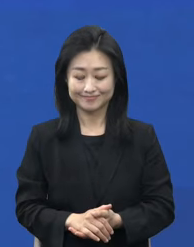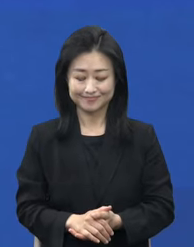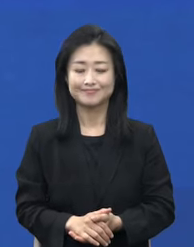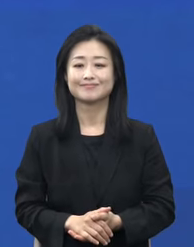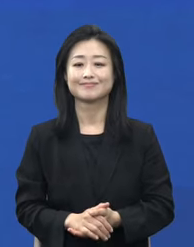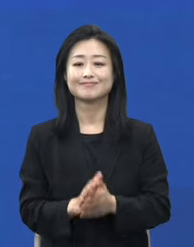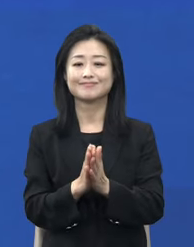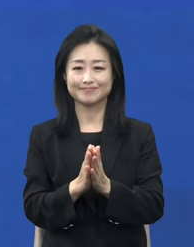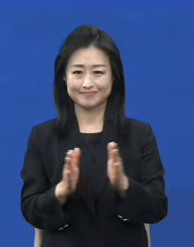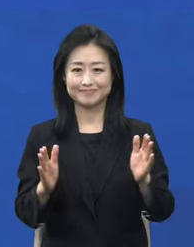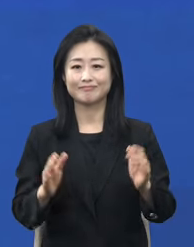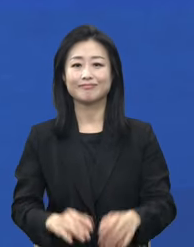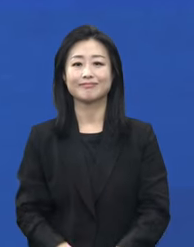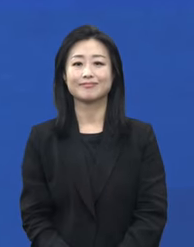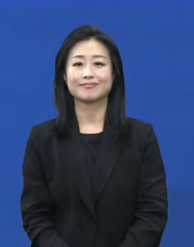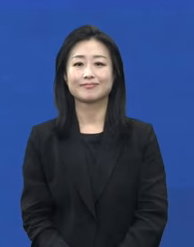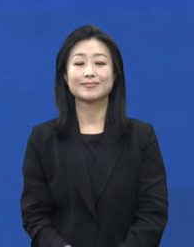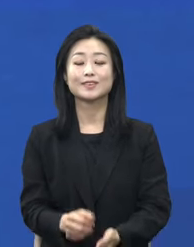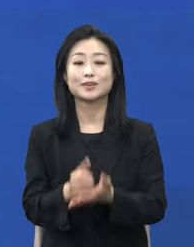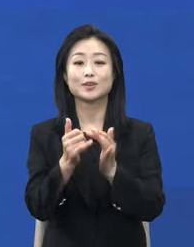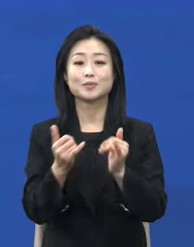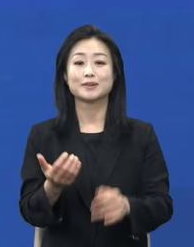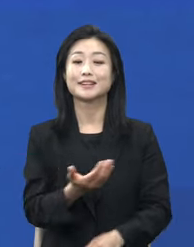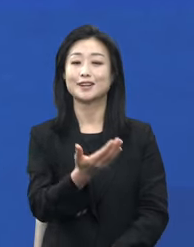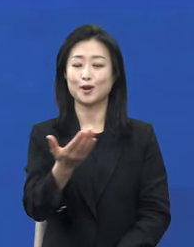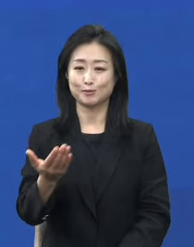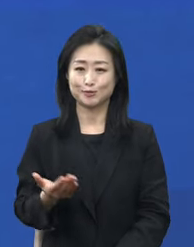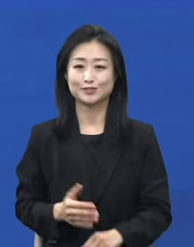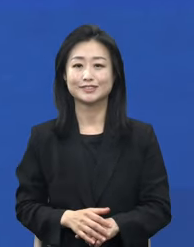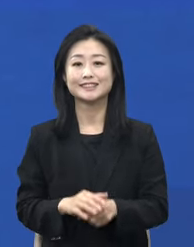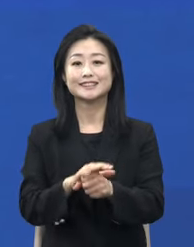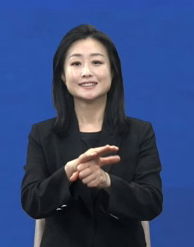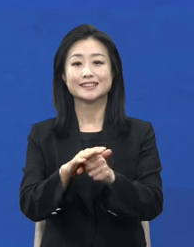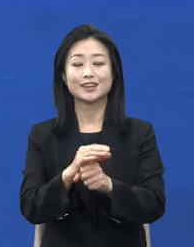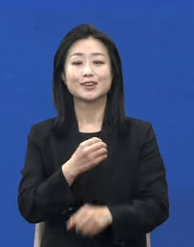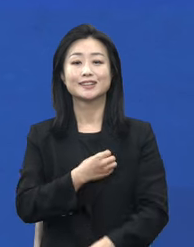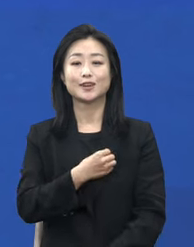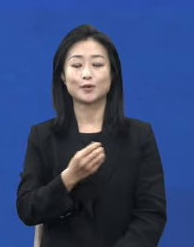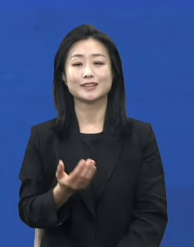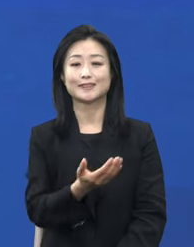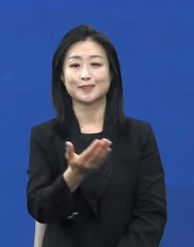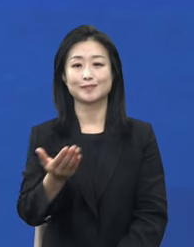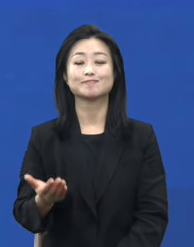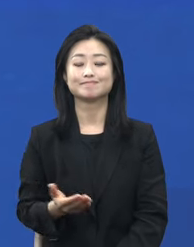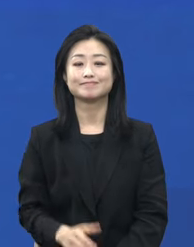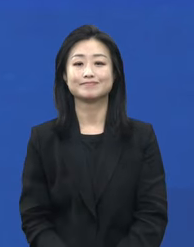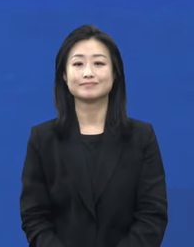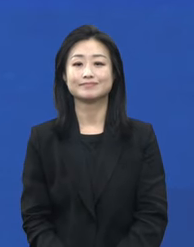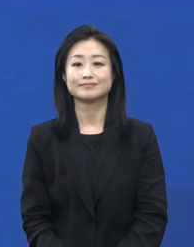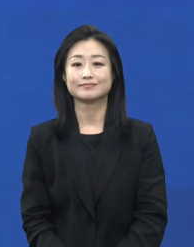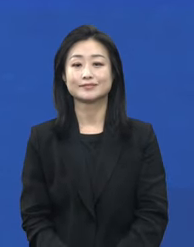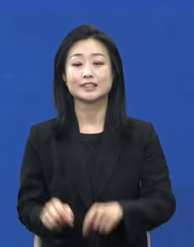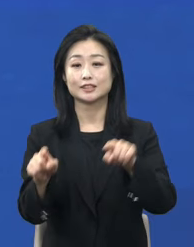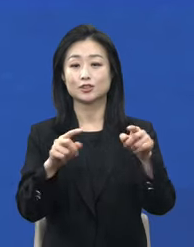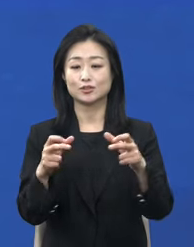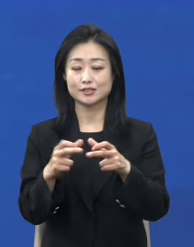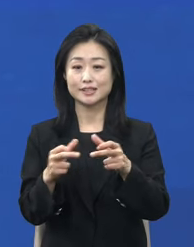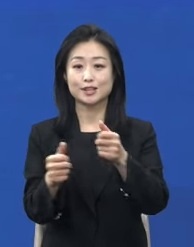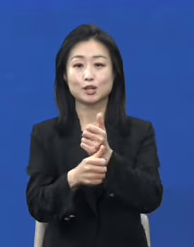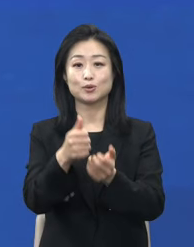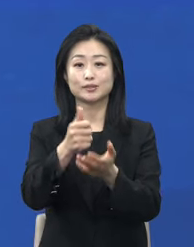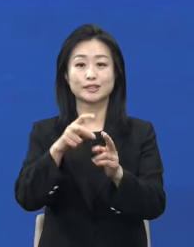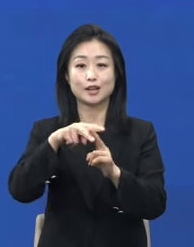네, 시작하시면 됩니다. 존경하는 국민 여러분, 사랑하는 당원 동지 여러분, 전국